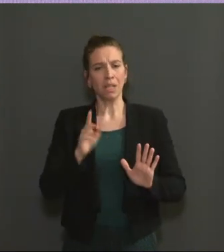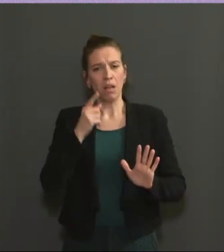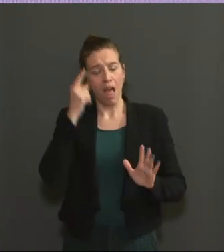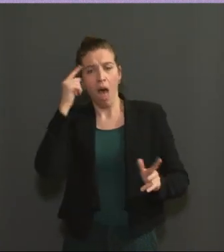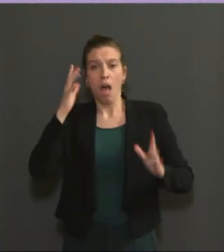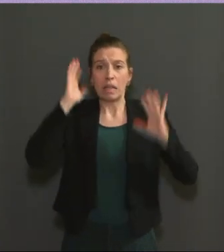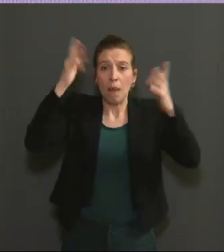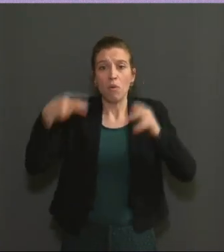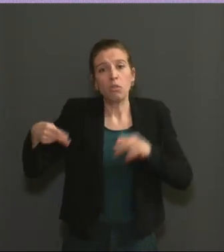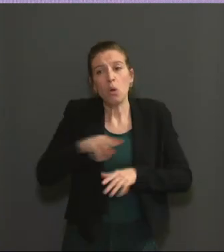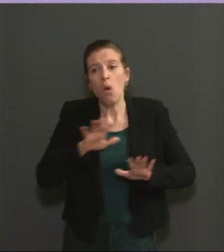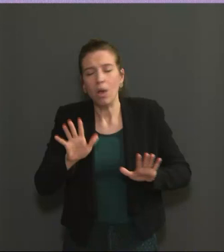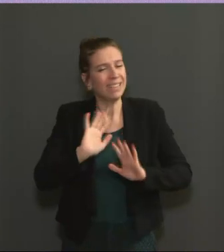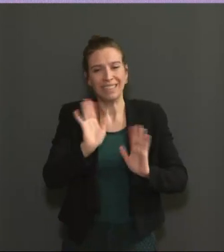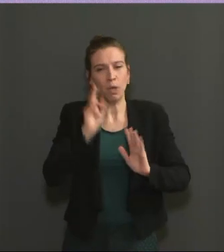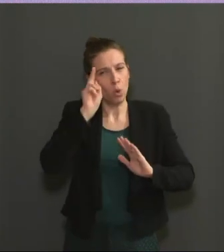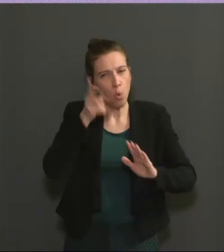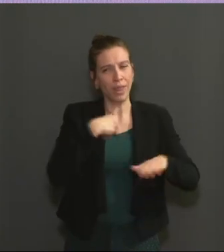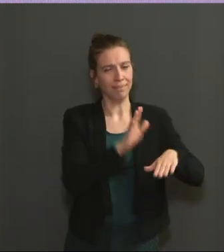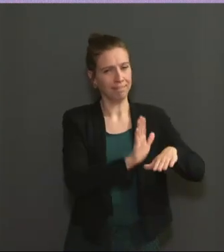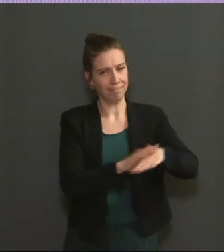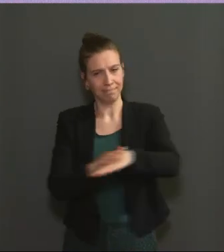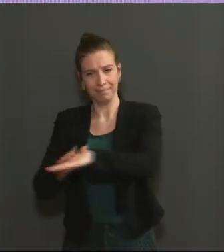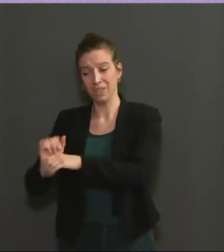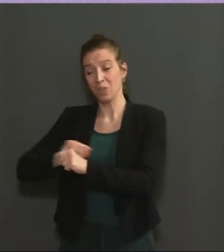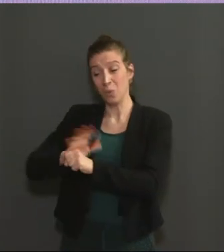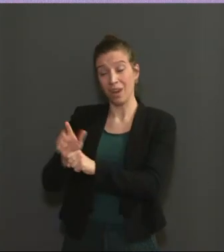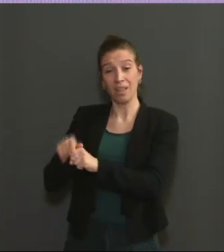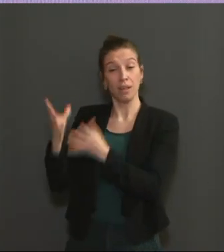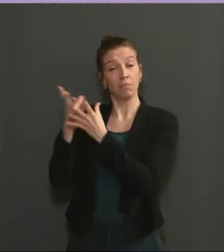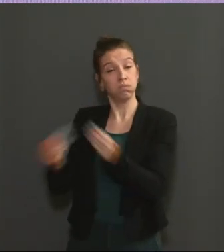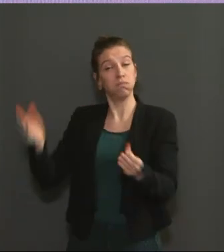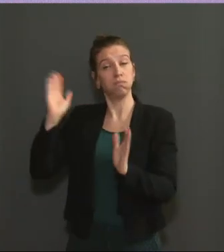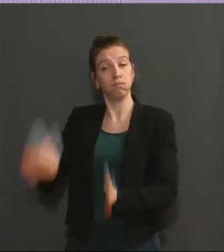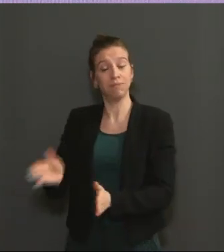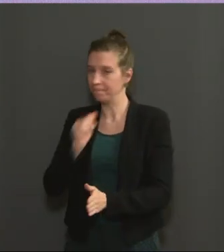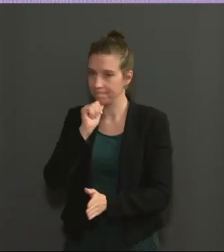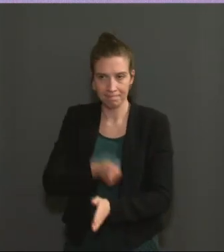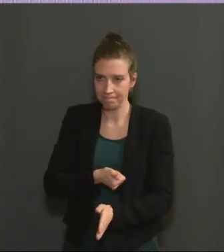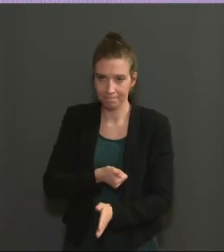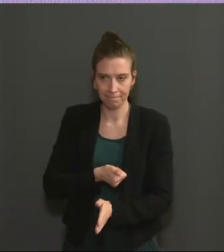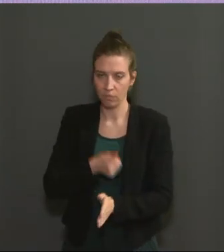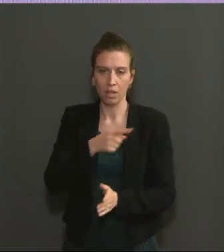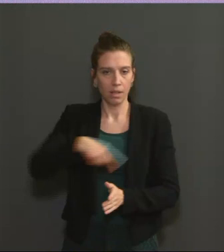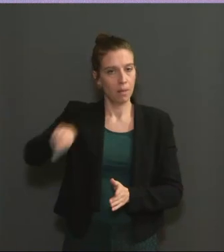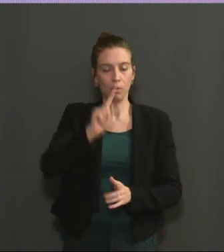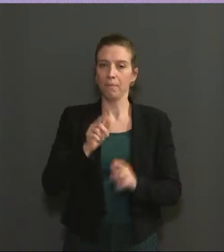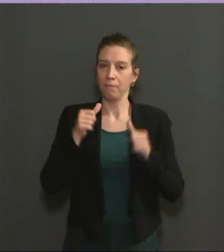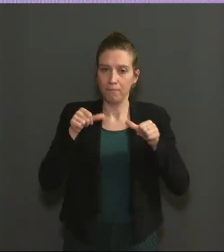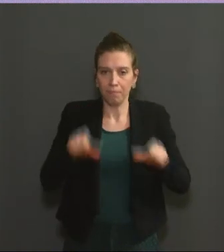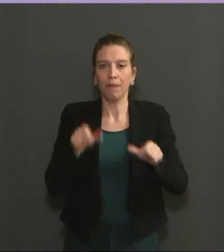tegen het virus nog niet gewonnen is en vooral dat we waakzaam moeten blijven misschien is voor een aantal mensen een